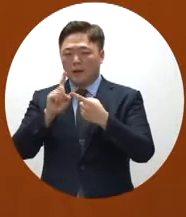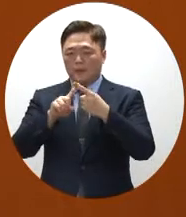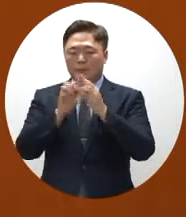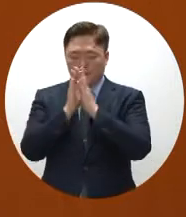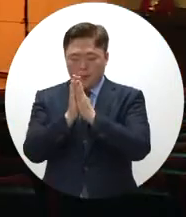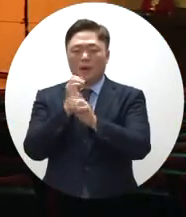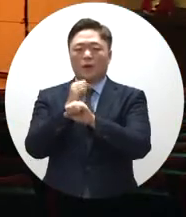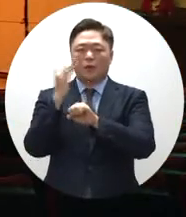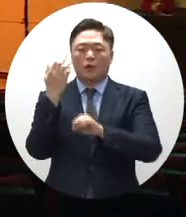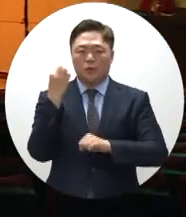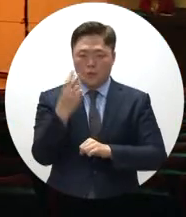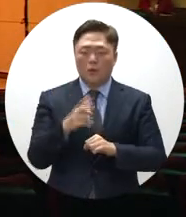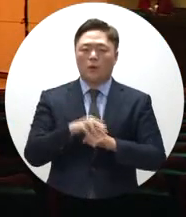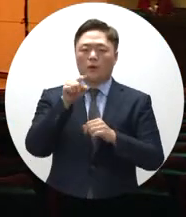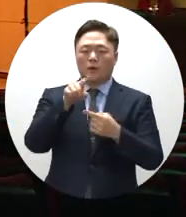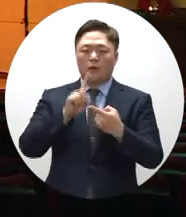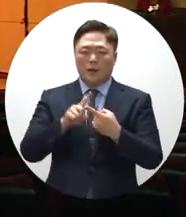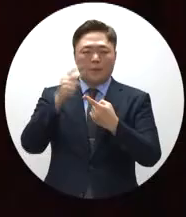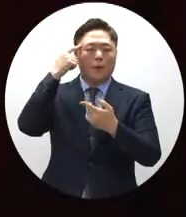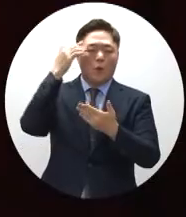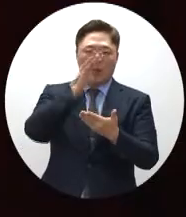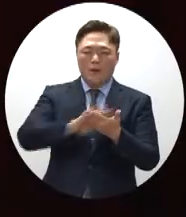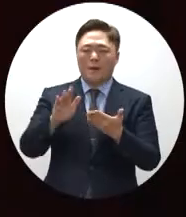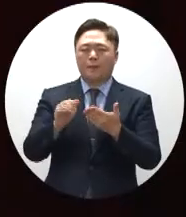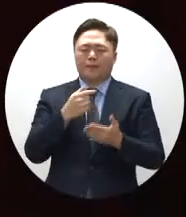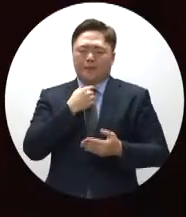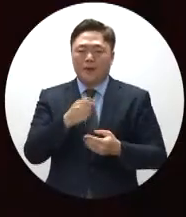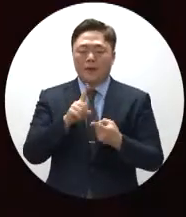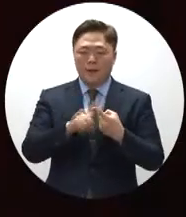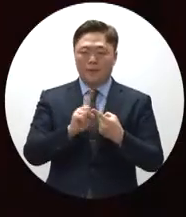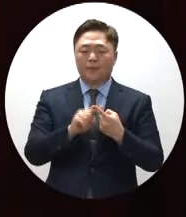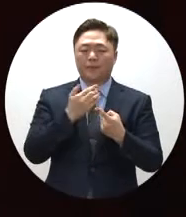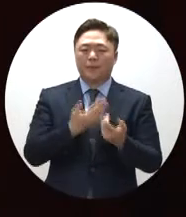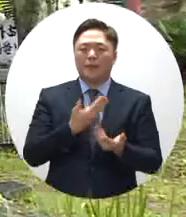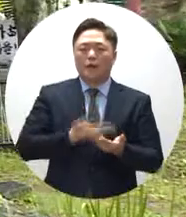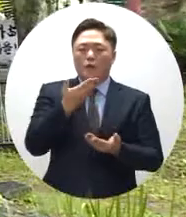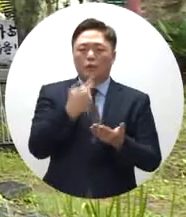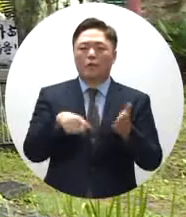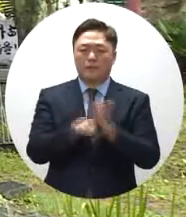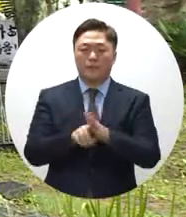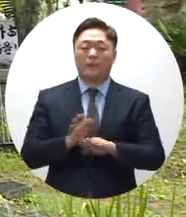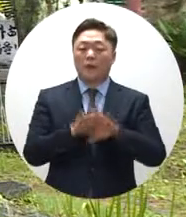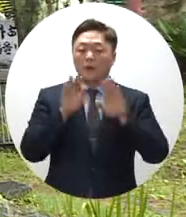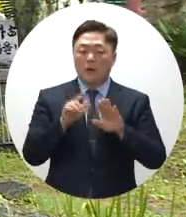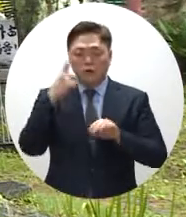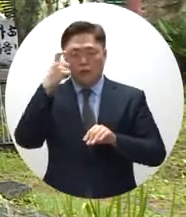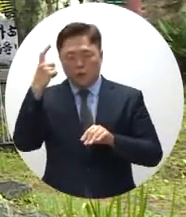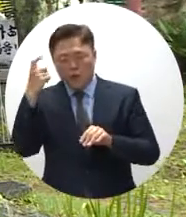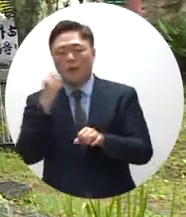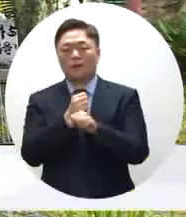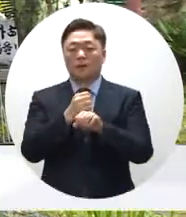기리고 우리 사회의 비핵과 평화의 간절한 소망을 알리기 위한 것입니다. 한국인 원폭 희생자를